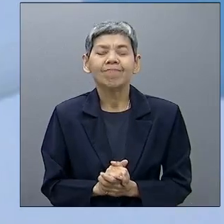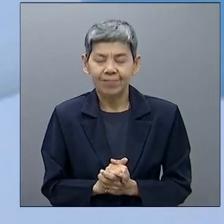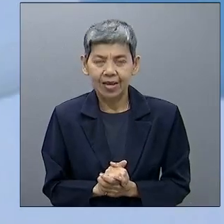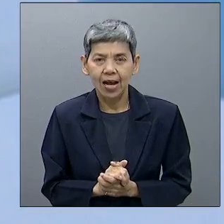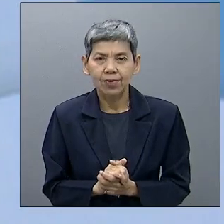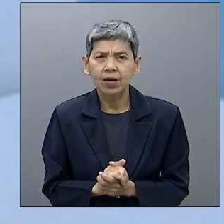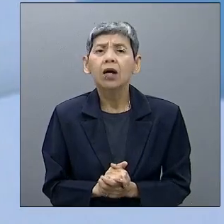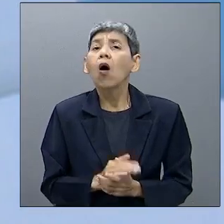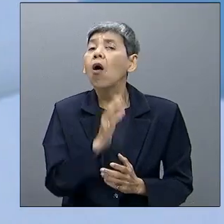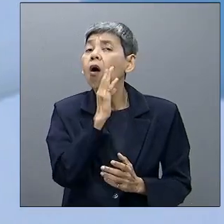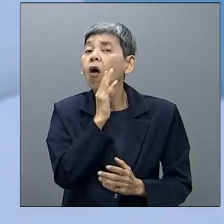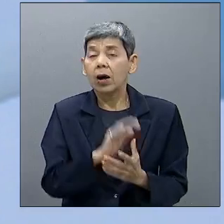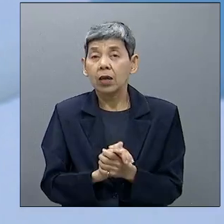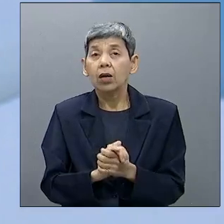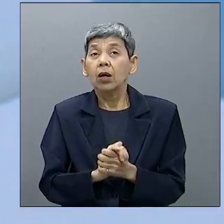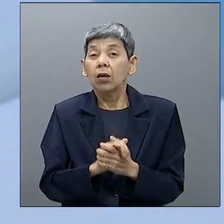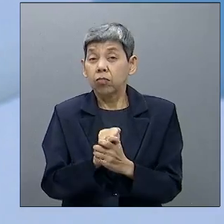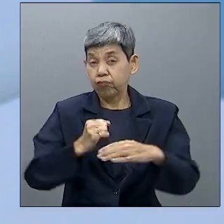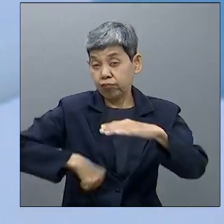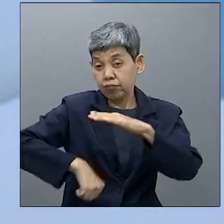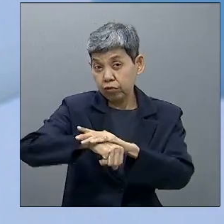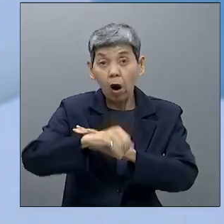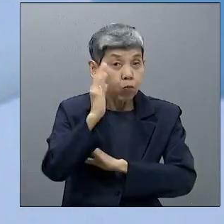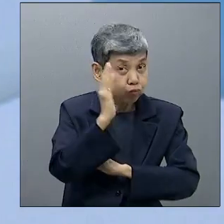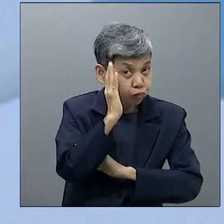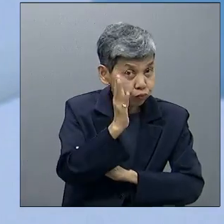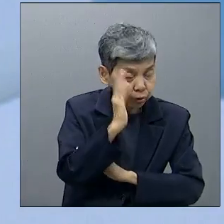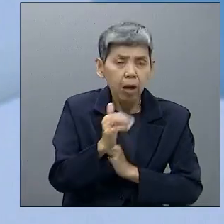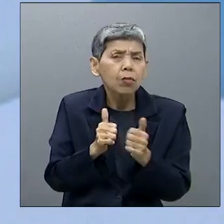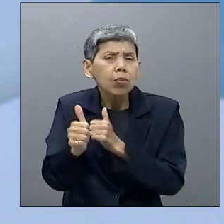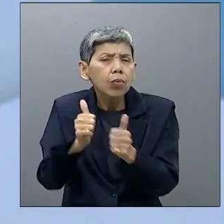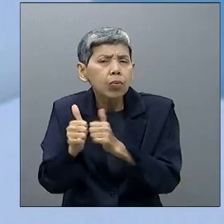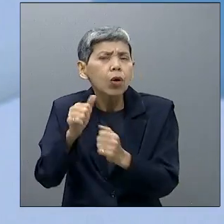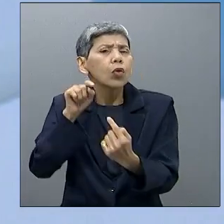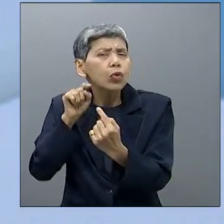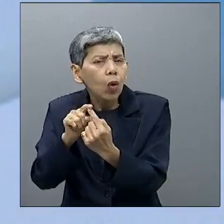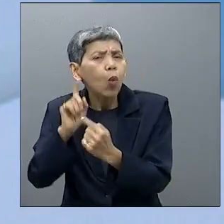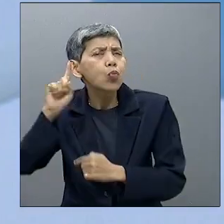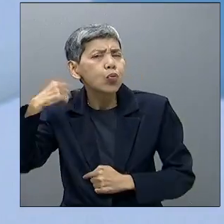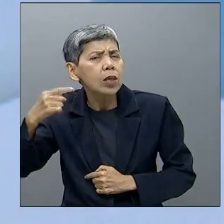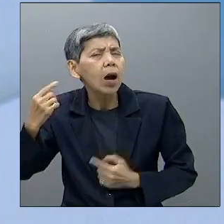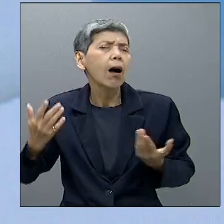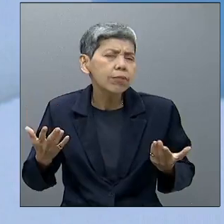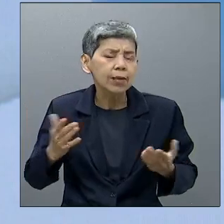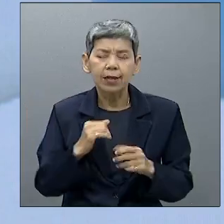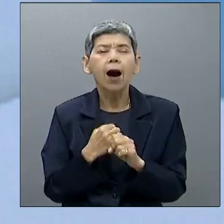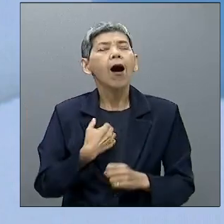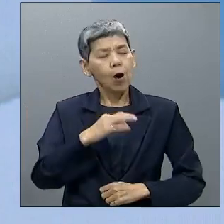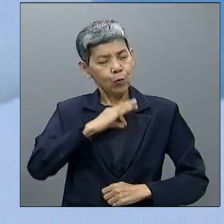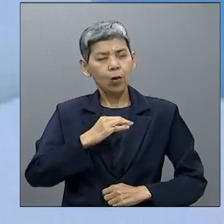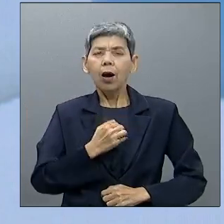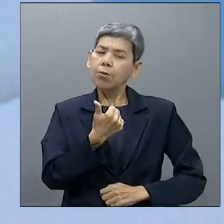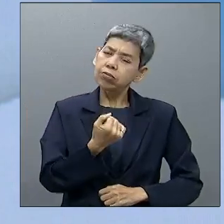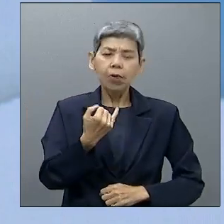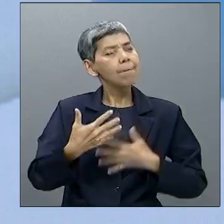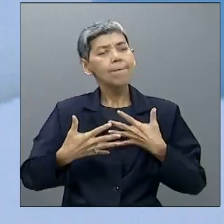ะต้องบอกว่าถ้าหากว่าฟุตบอลคือกีฬาของผู้ชายการประกวดนางงามก็อาจจะเป็นกีฬาของผู้หญิงก็ได้นะคะที่จะสอนให้เรารู้แพ้รู้ช